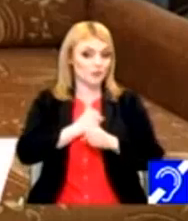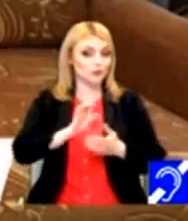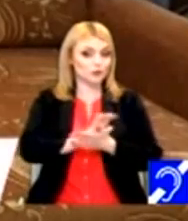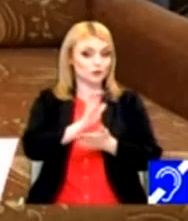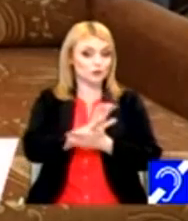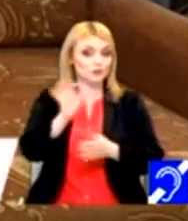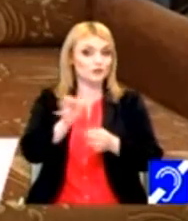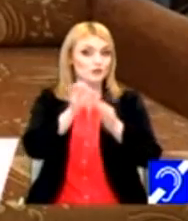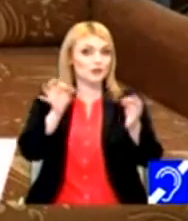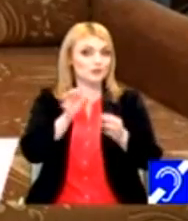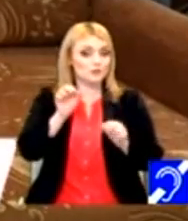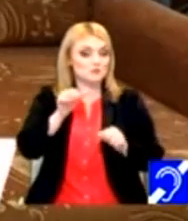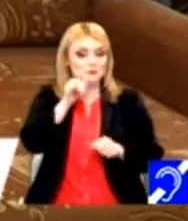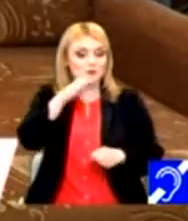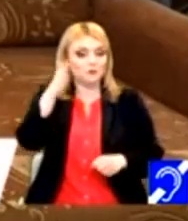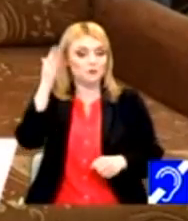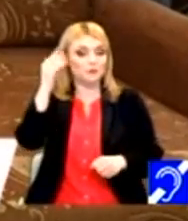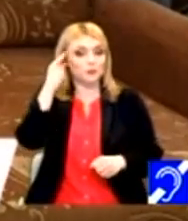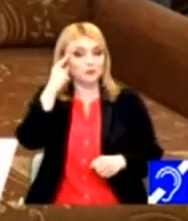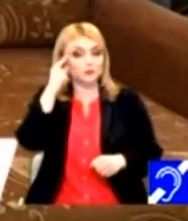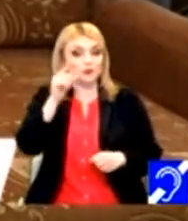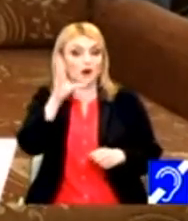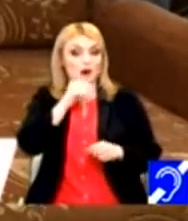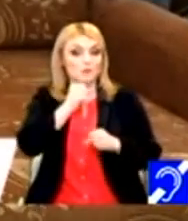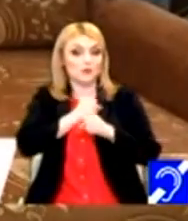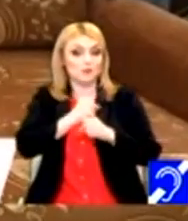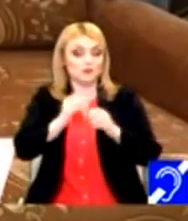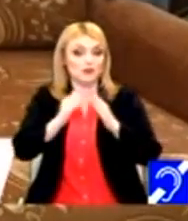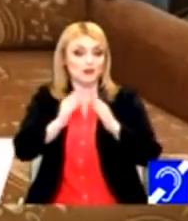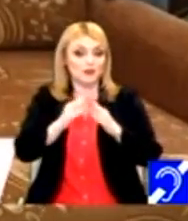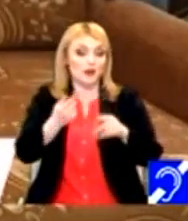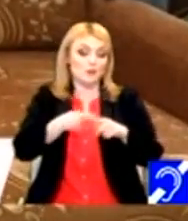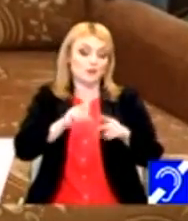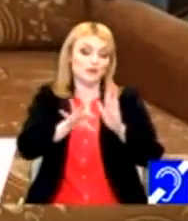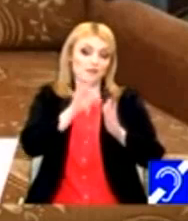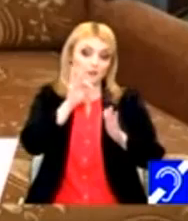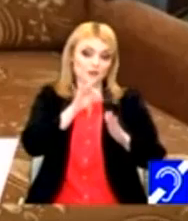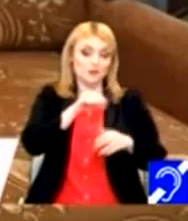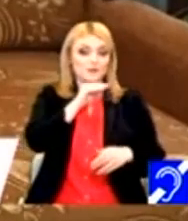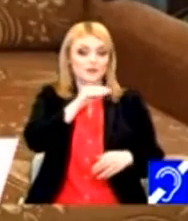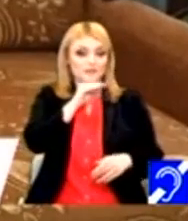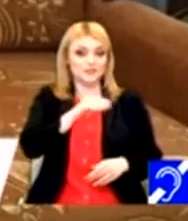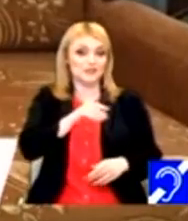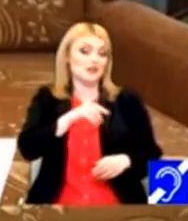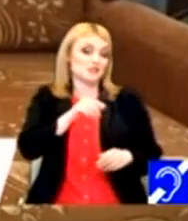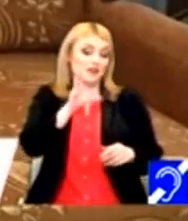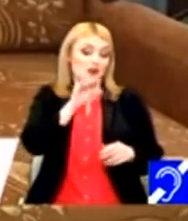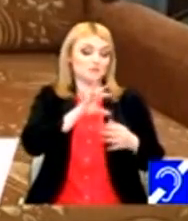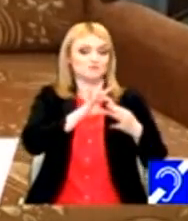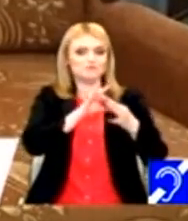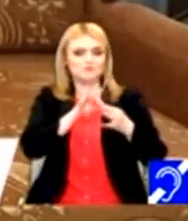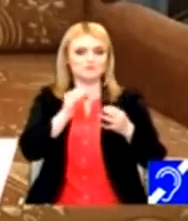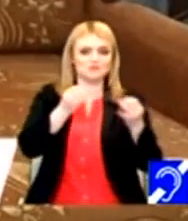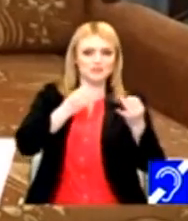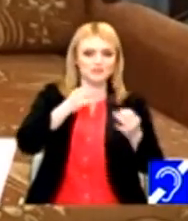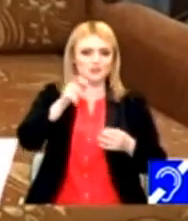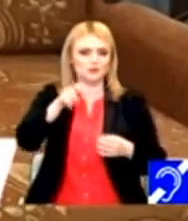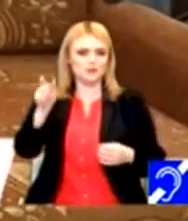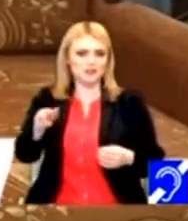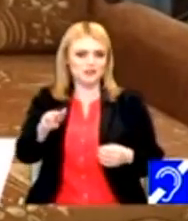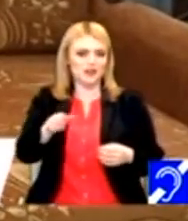vizierelor, banii pentru materia primă sunt donați pe platforma viziere.md, unde oferă ajutor financiar cei care vor să contribuie la